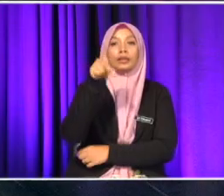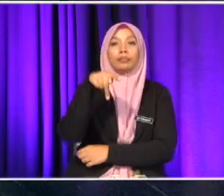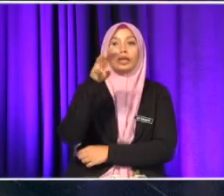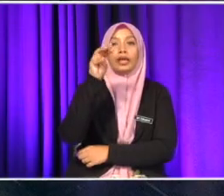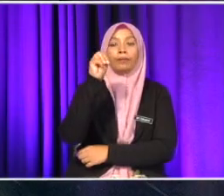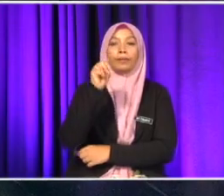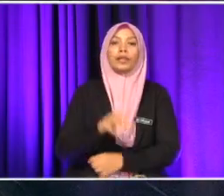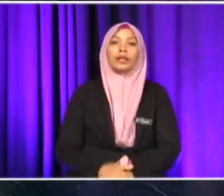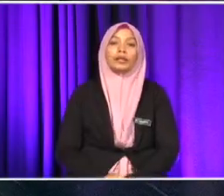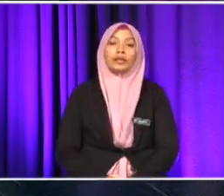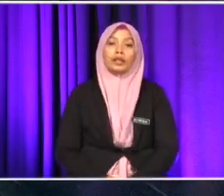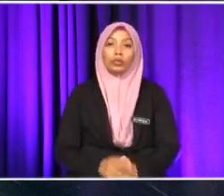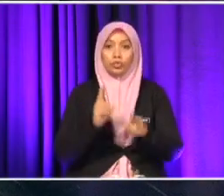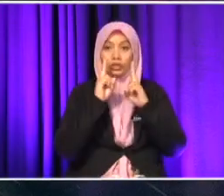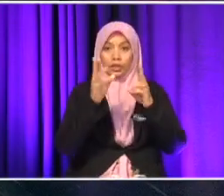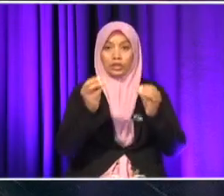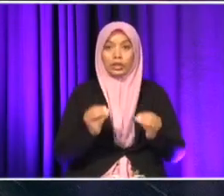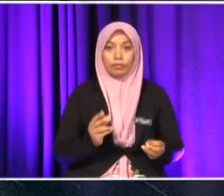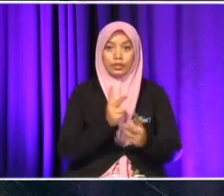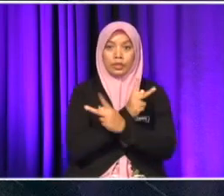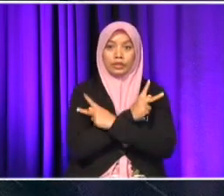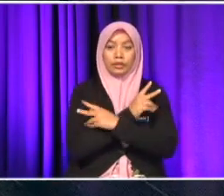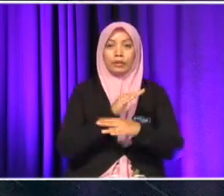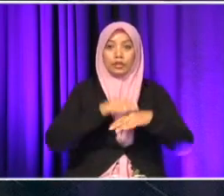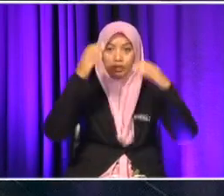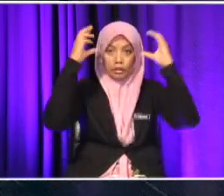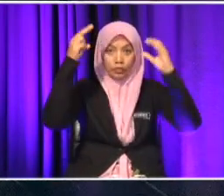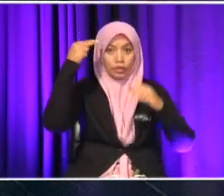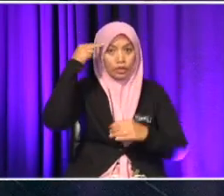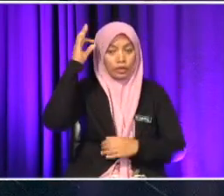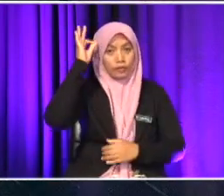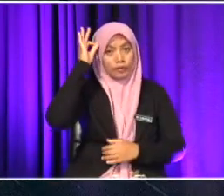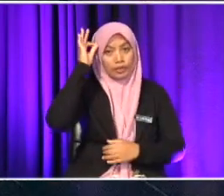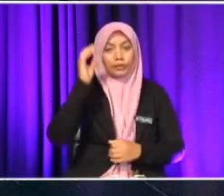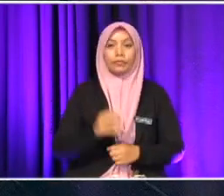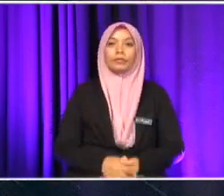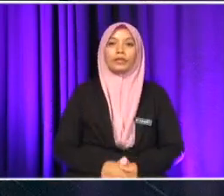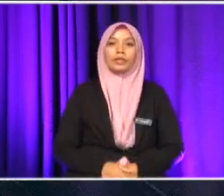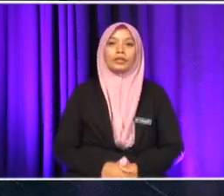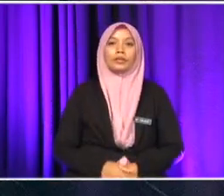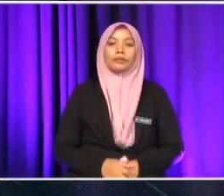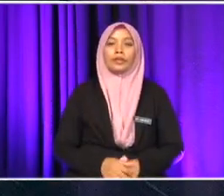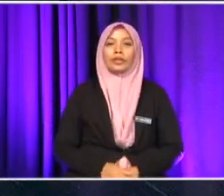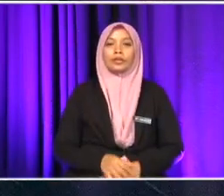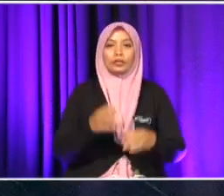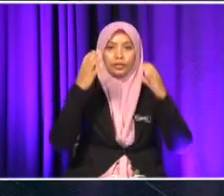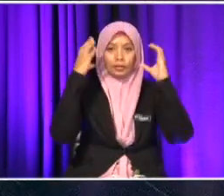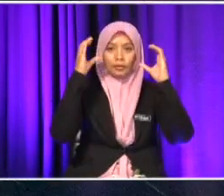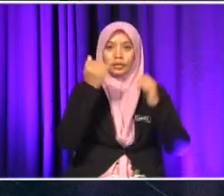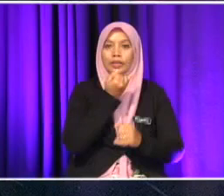Sekali lagi saya ucapkan terima kasih banyak dan tak lupa juga kepada juru bahasa isyarat kita yaitu